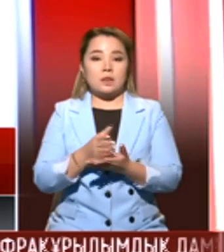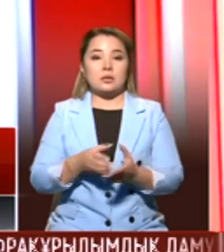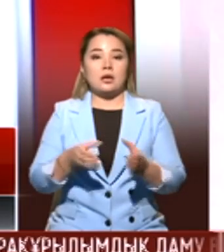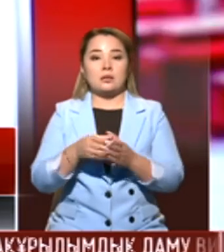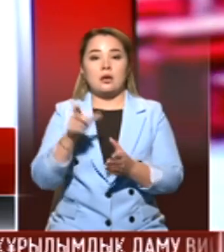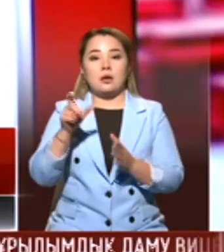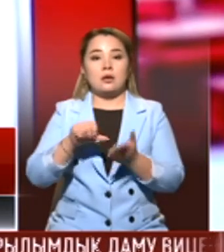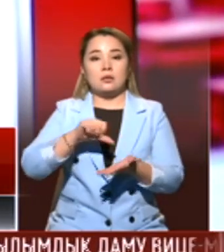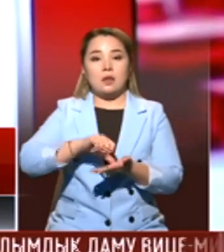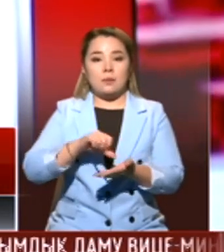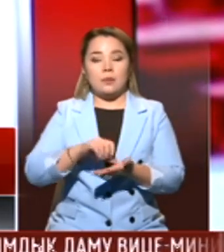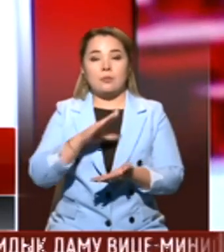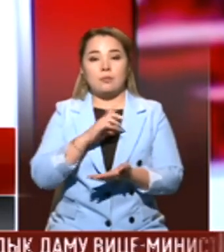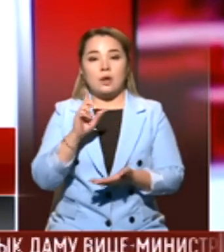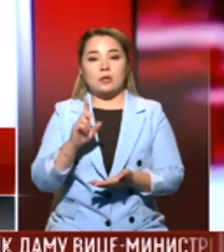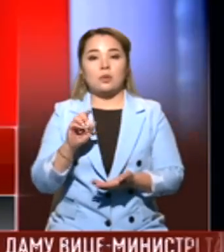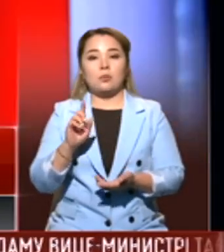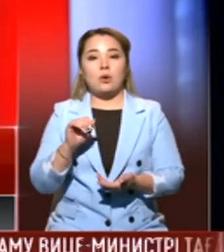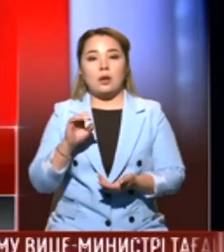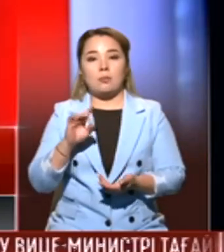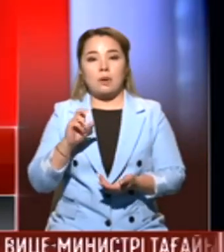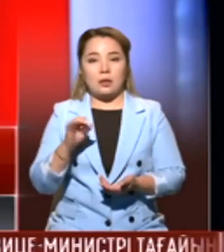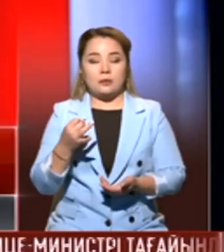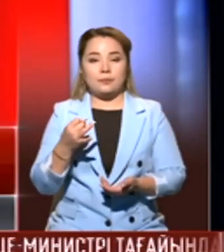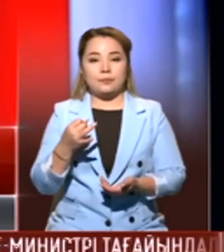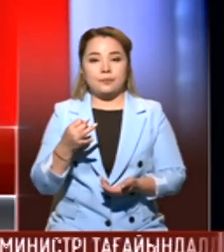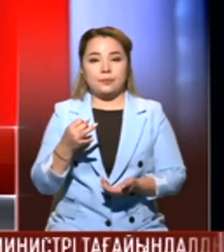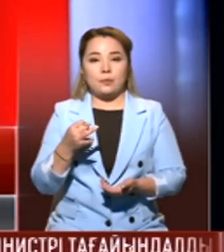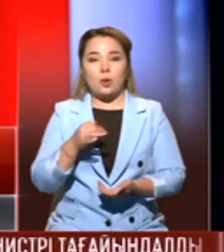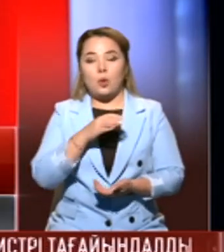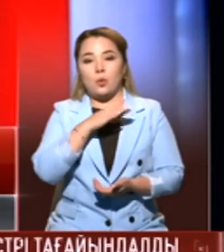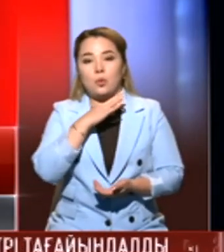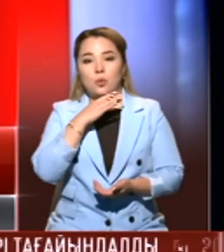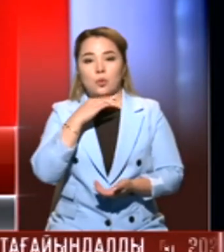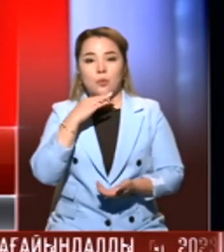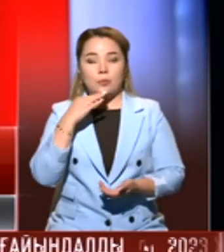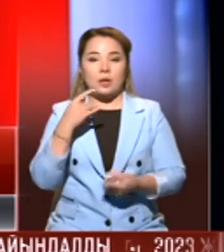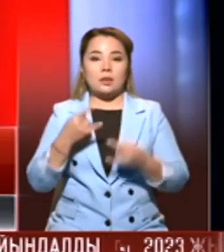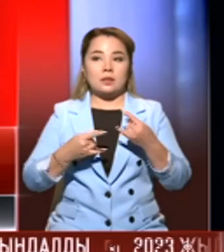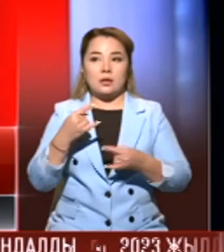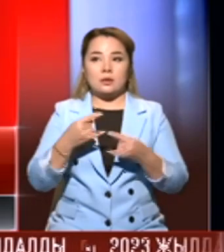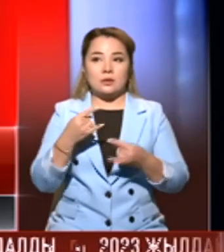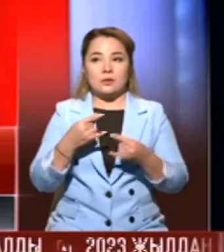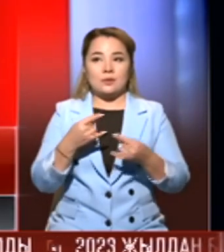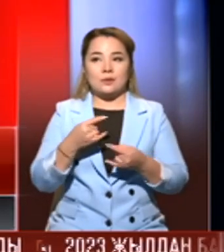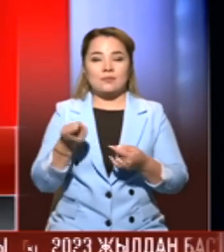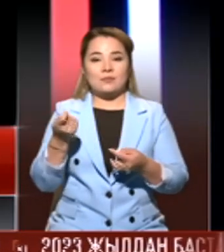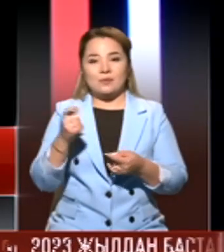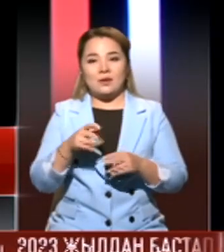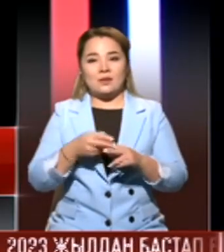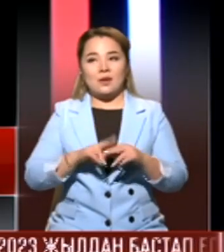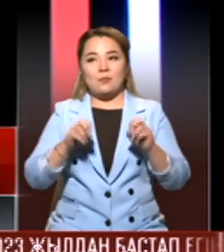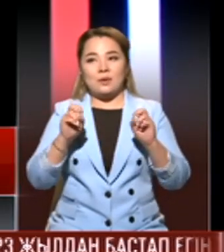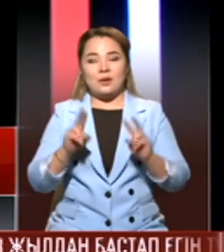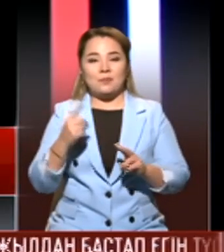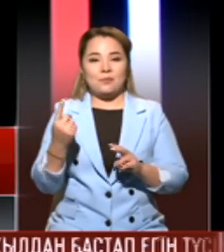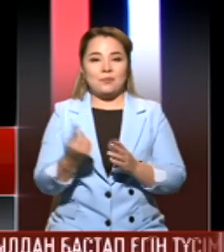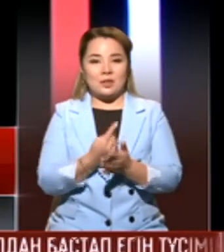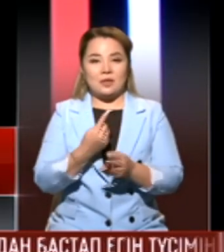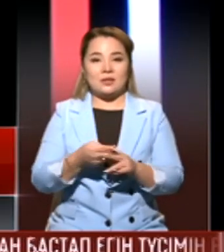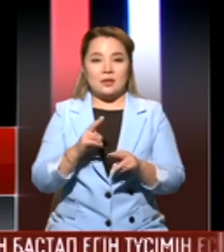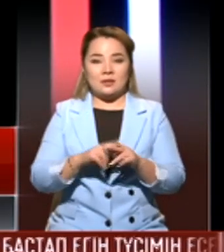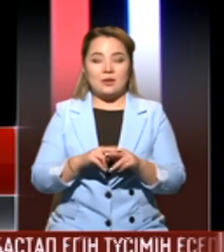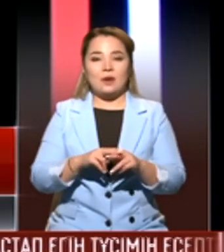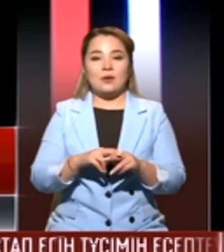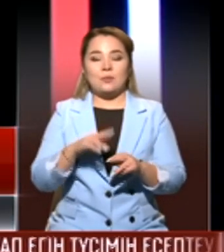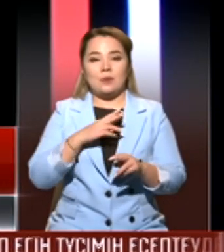Саясаттанушы баспагер Бақытжан Бұқарбай. Көп эфирге шыға бермейтін мамандардың бірі.